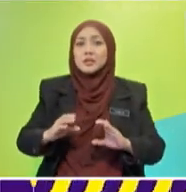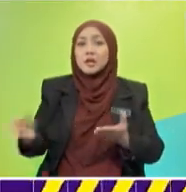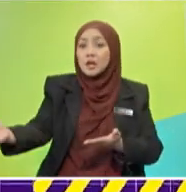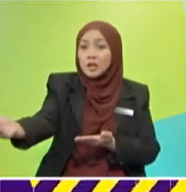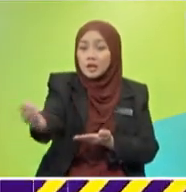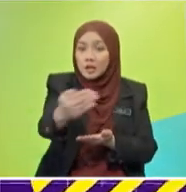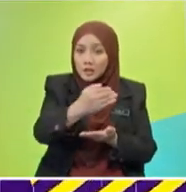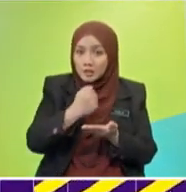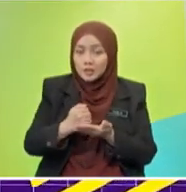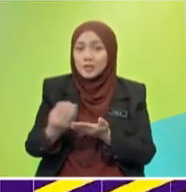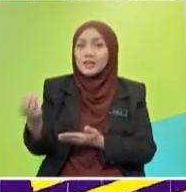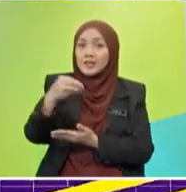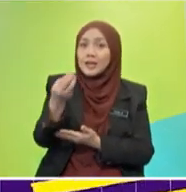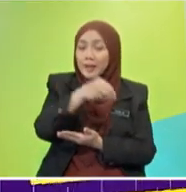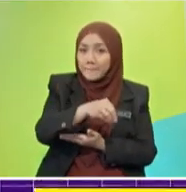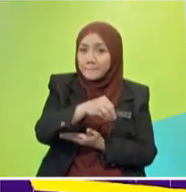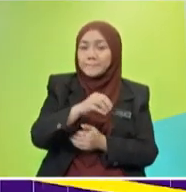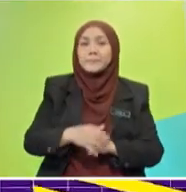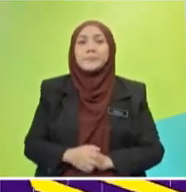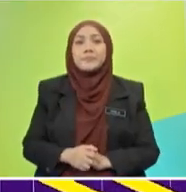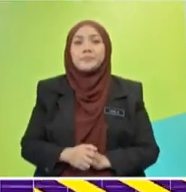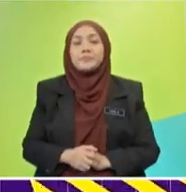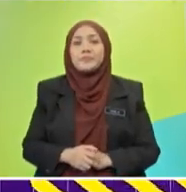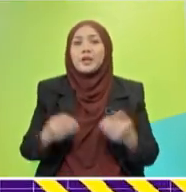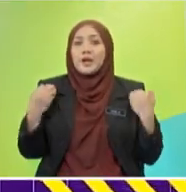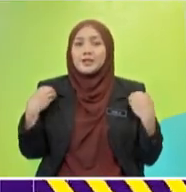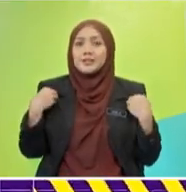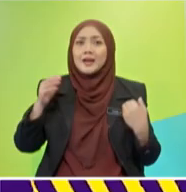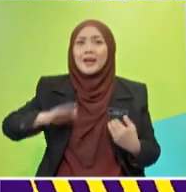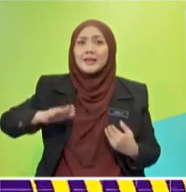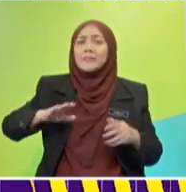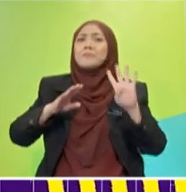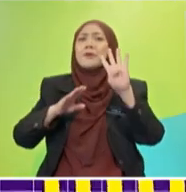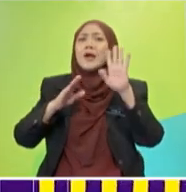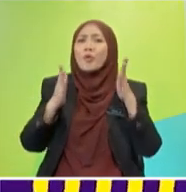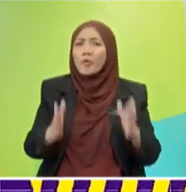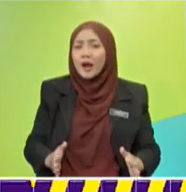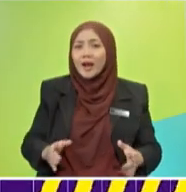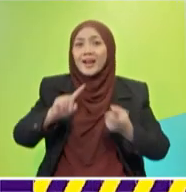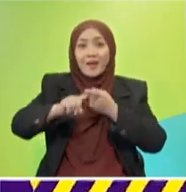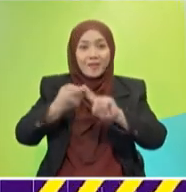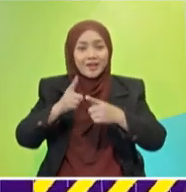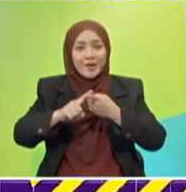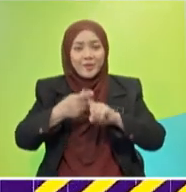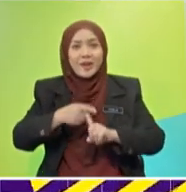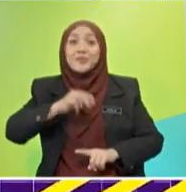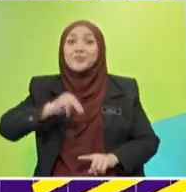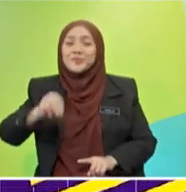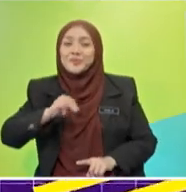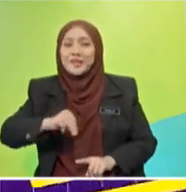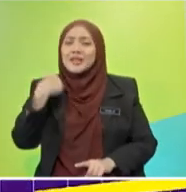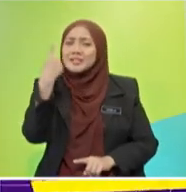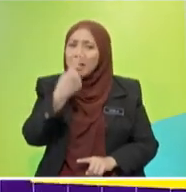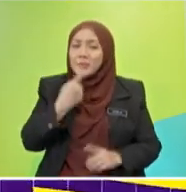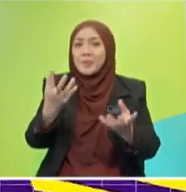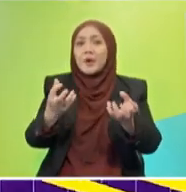Oke kita ada kak Sini Adik Safwan adik-adik kita ada Anis dan Syahrullah siapapun